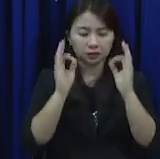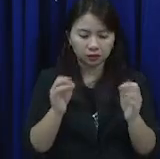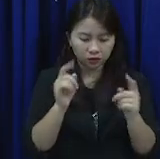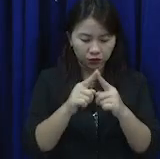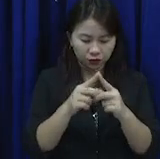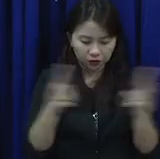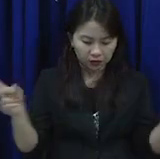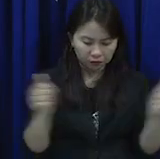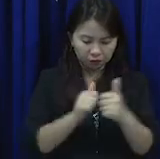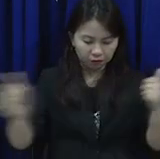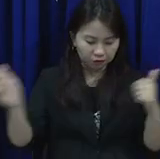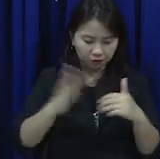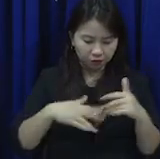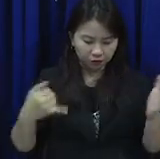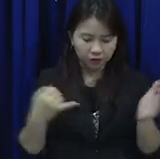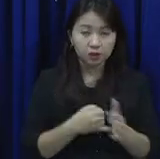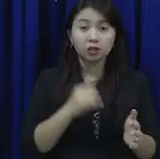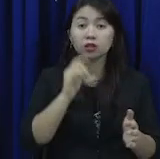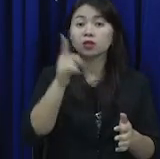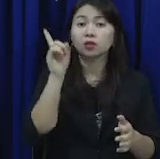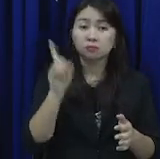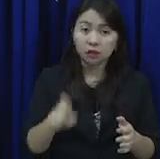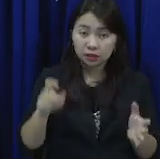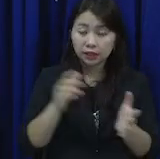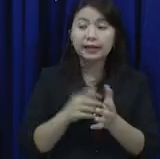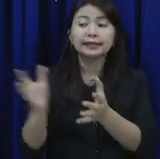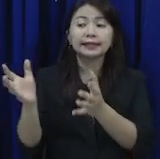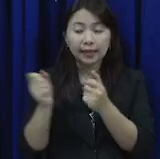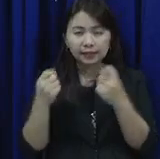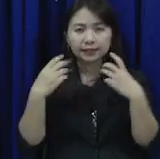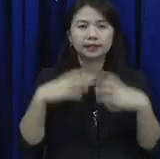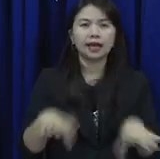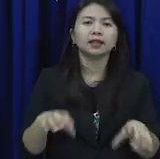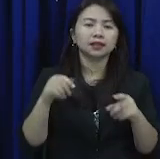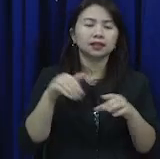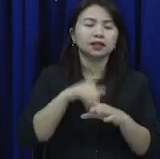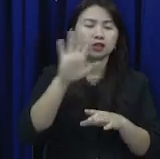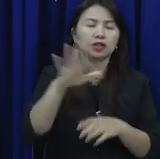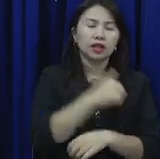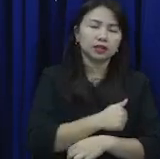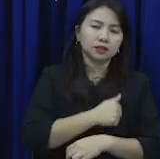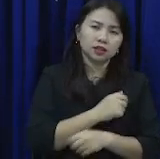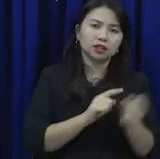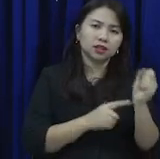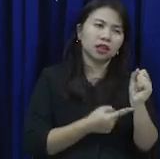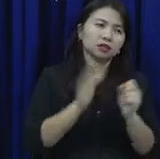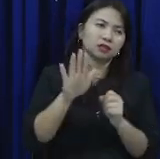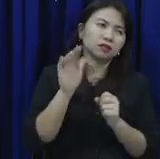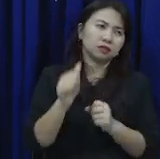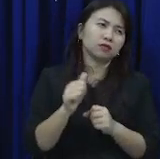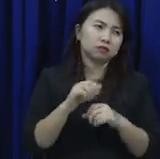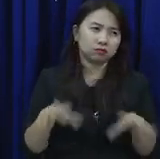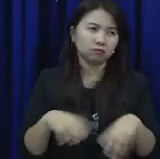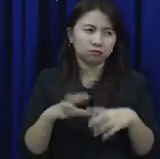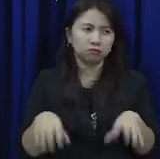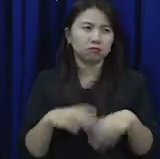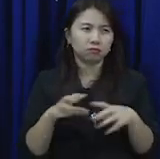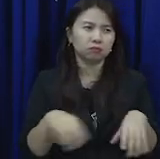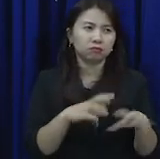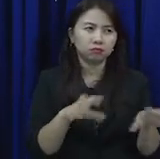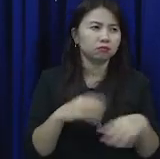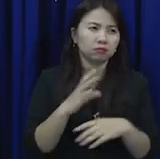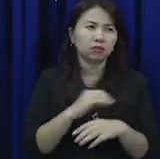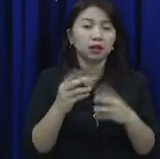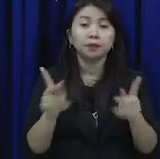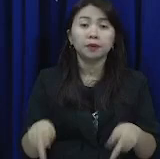iyan samantalahin niyo na ang pagc na sanayin ang sarili niyo start cultivating yourself na masanay na kayo sa